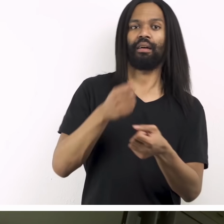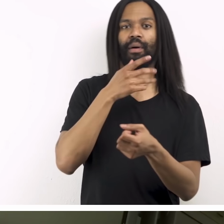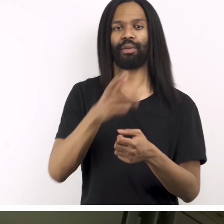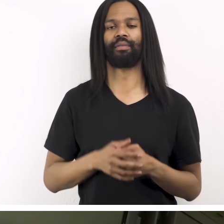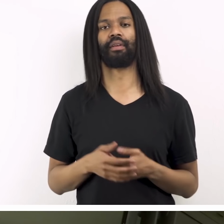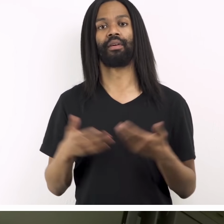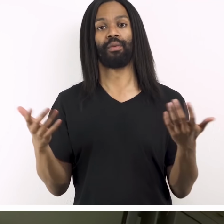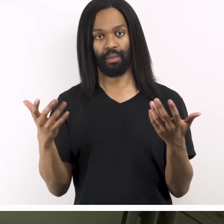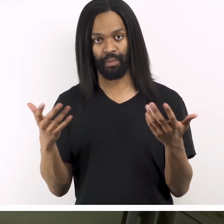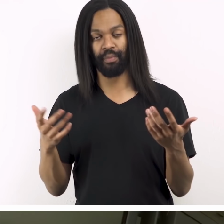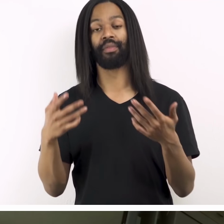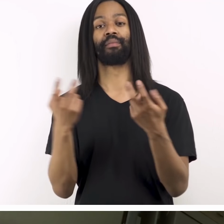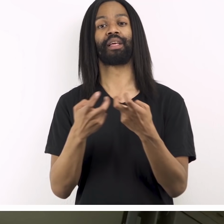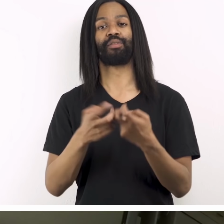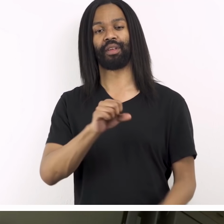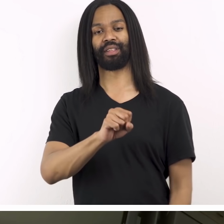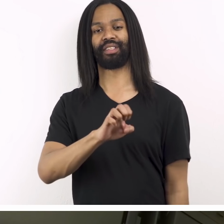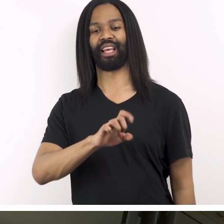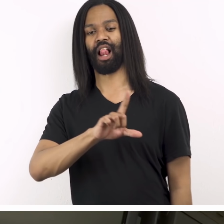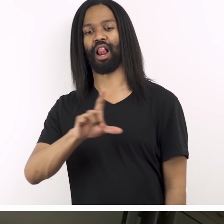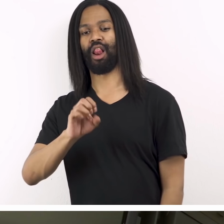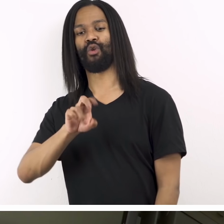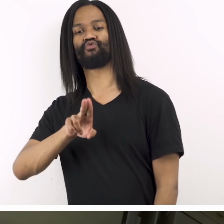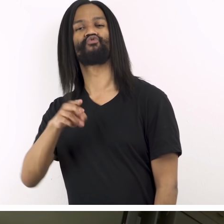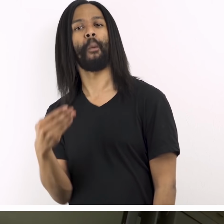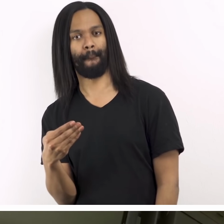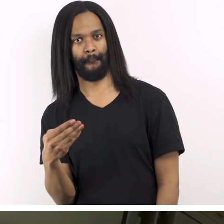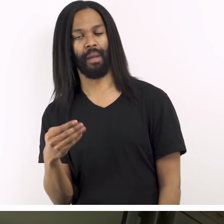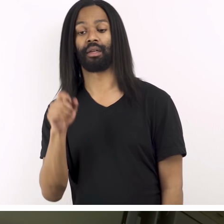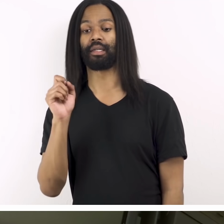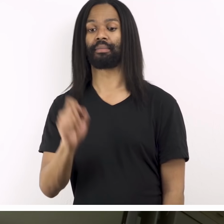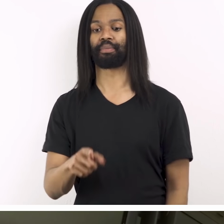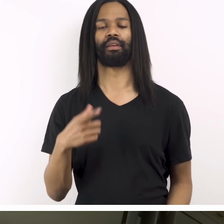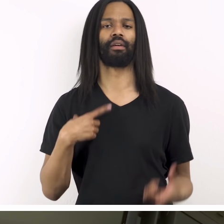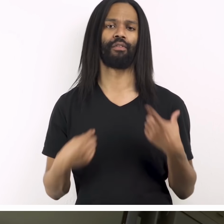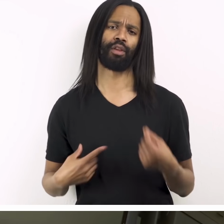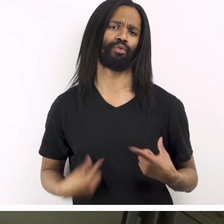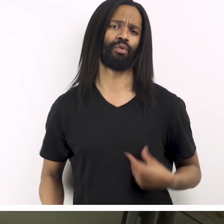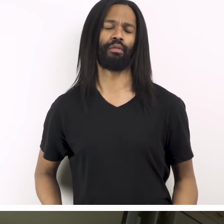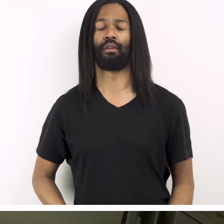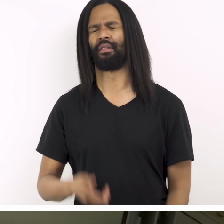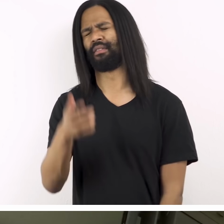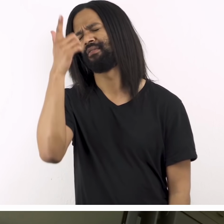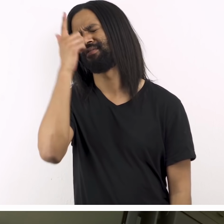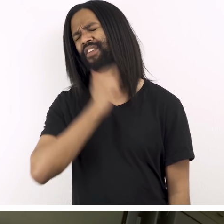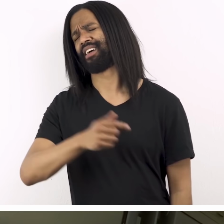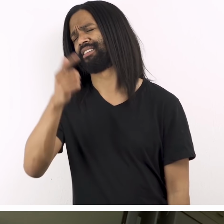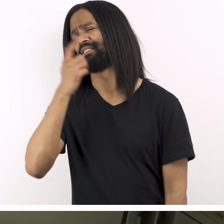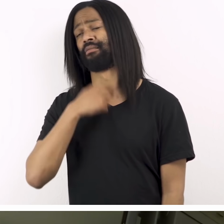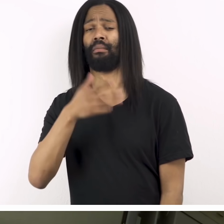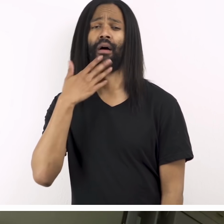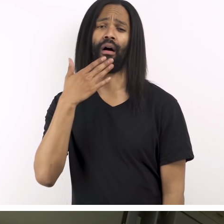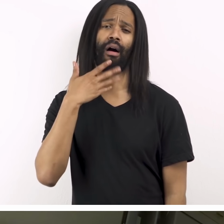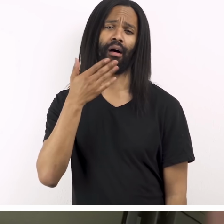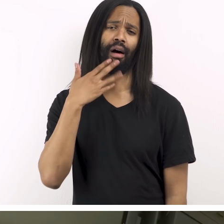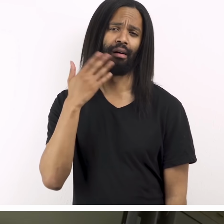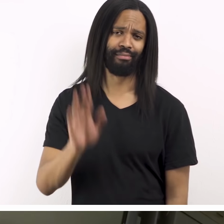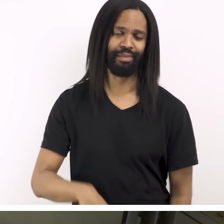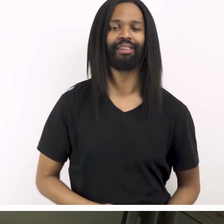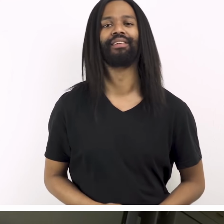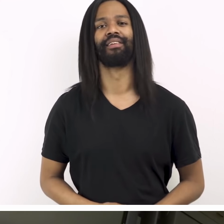bac comme ça. Nous avons le Selum ou le Hope, qui est un philodendron hyper facile, mais hyper,